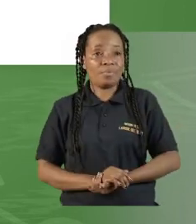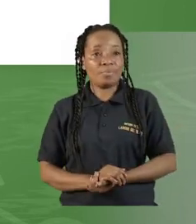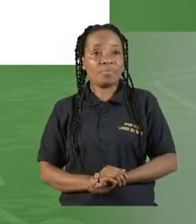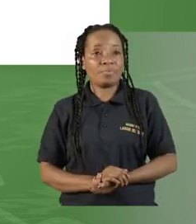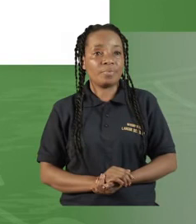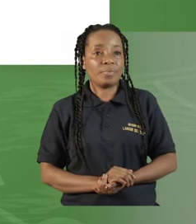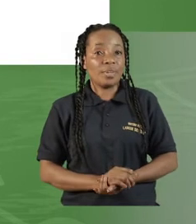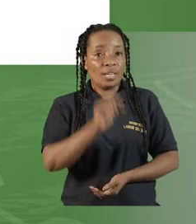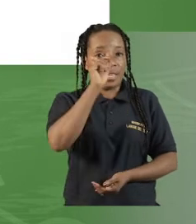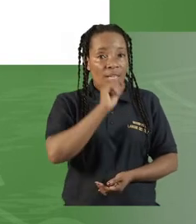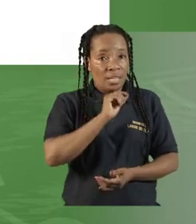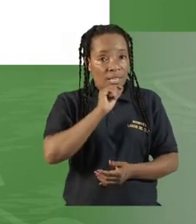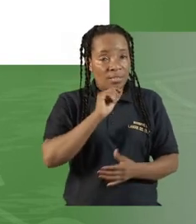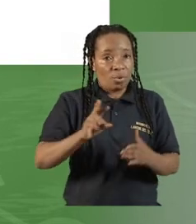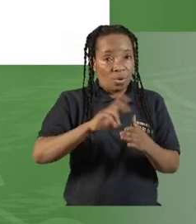Nous obtenons donc